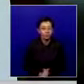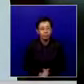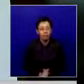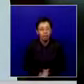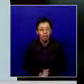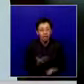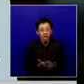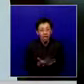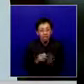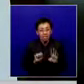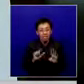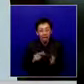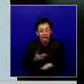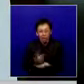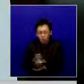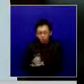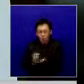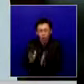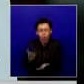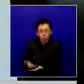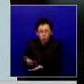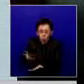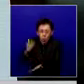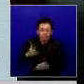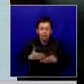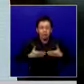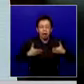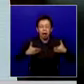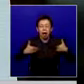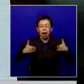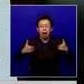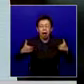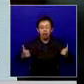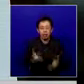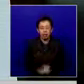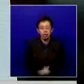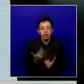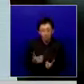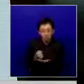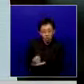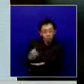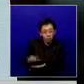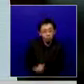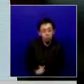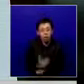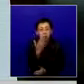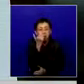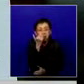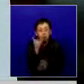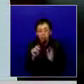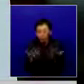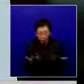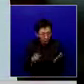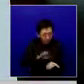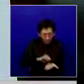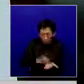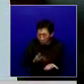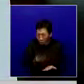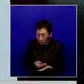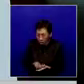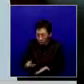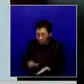เงิน 400,000 อุ้มเจ้าสัวสบายป่านนี้ก็แอบอุ้มไปแล้วนะครับเพราะไม่มีข้อมูลออกมาเลยว่าอุ้มไปเท่าไหร่